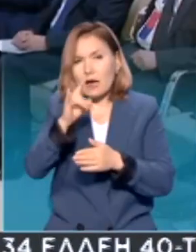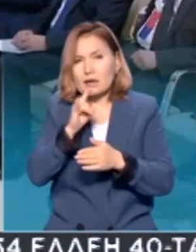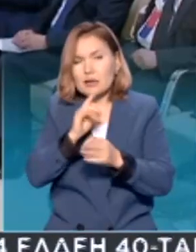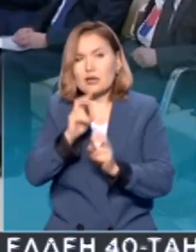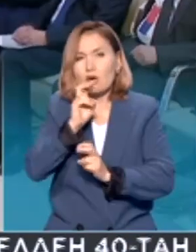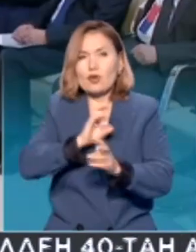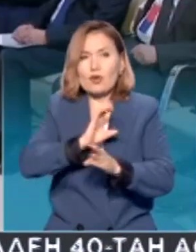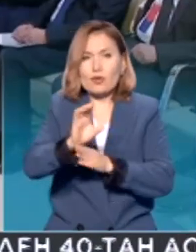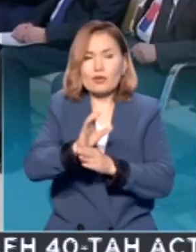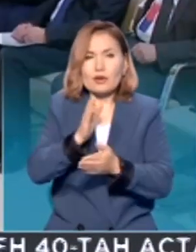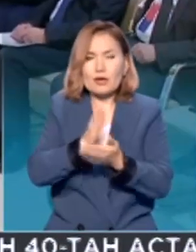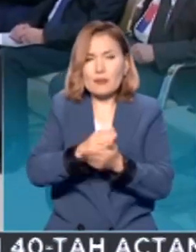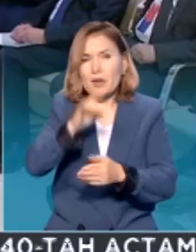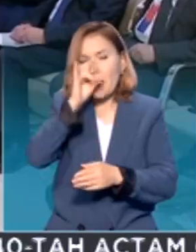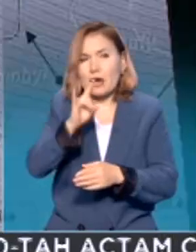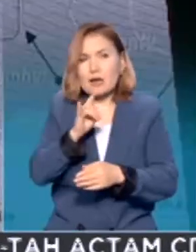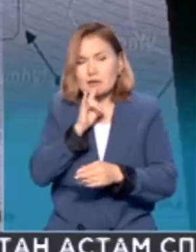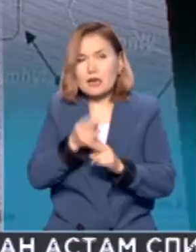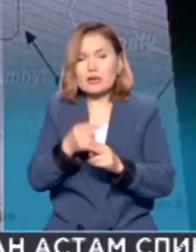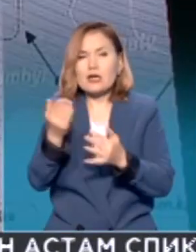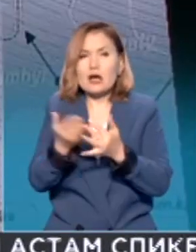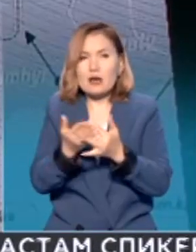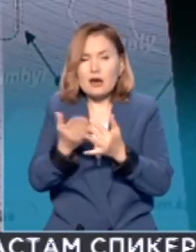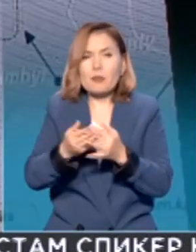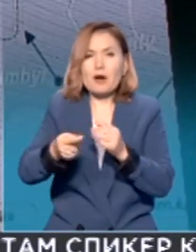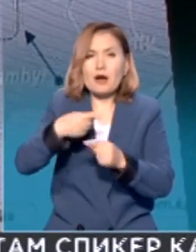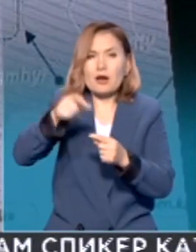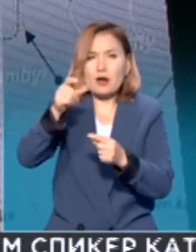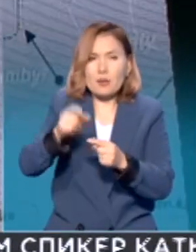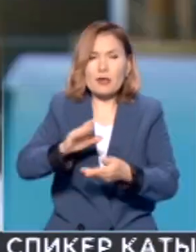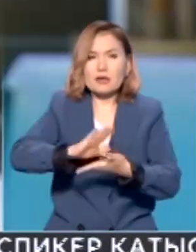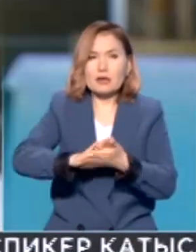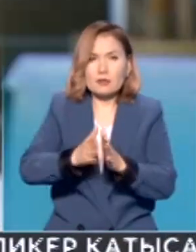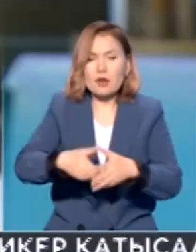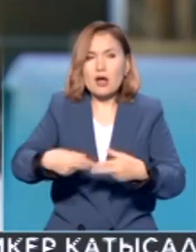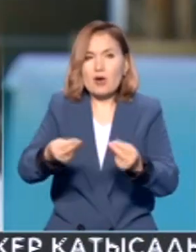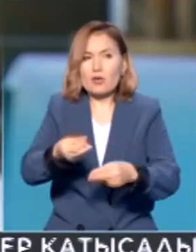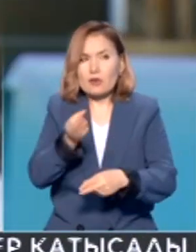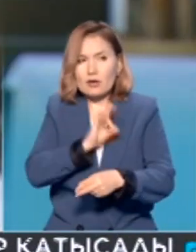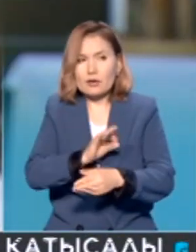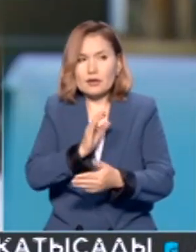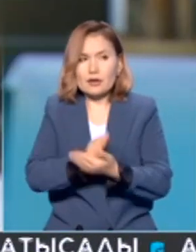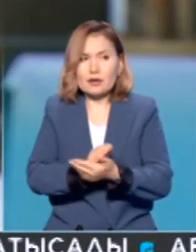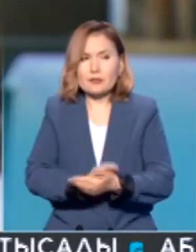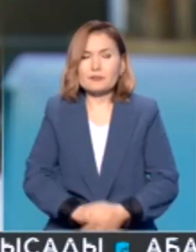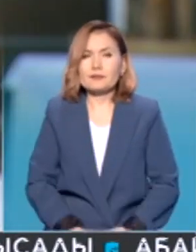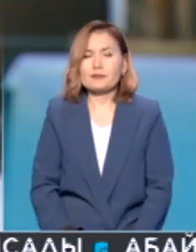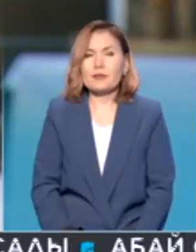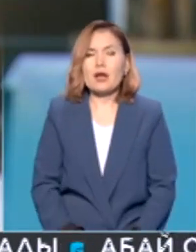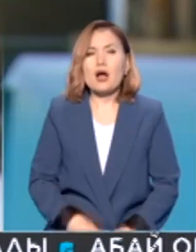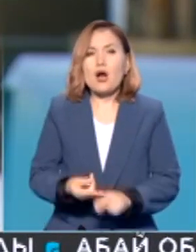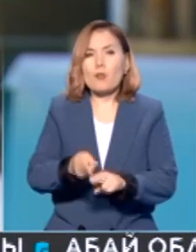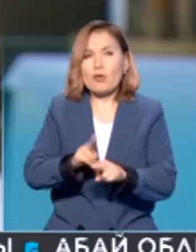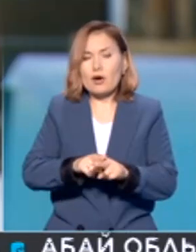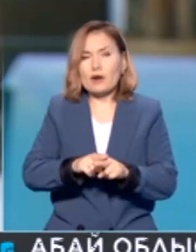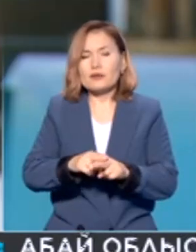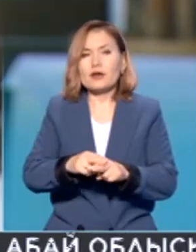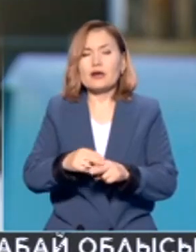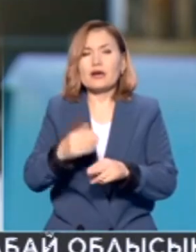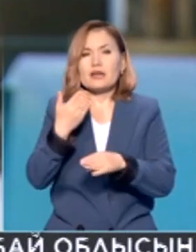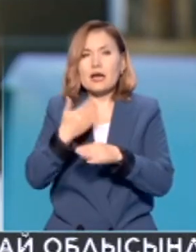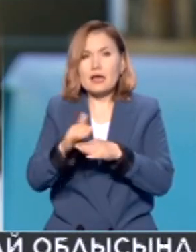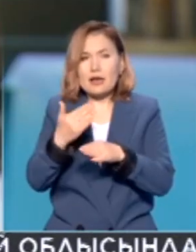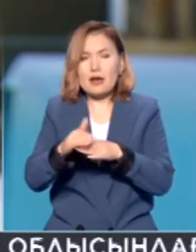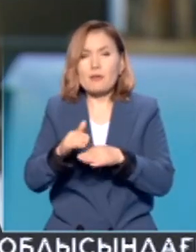шығару. Сондықтан кәсіпкерлерге жеңілдетілген несие беріп, тиімді келісім шартқа отырады. Экспортный кредитный агентство этих стран. Бұл елдердің эксперттік